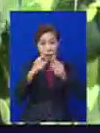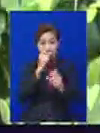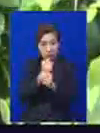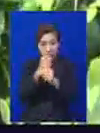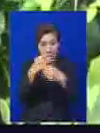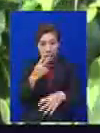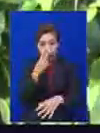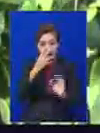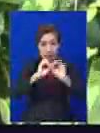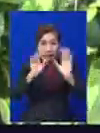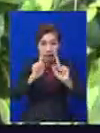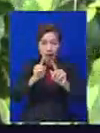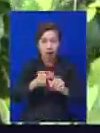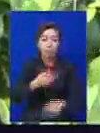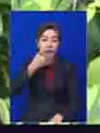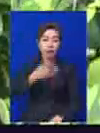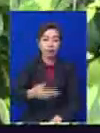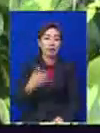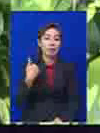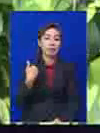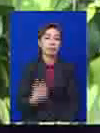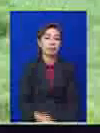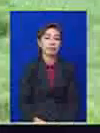นั่นก็คือความยั่งยืนนั่นเองค่ะ